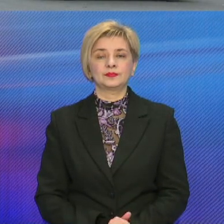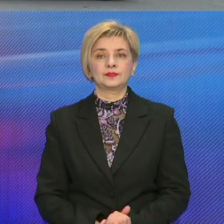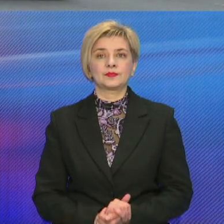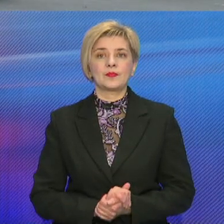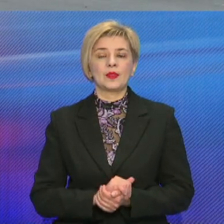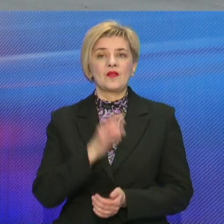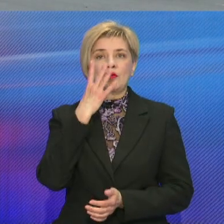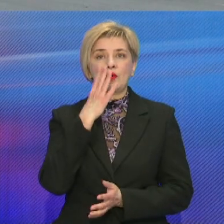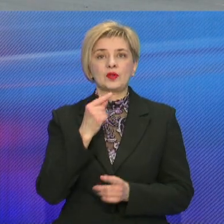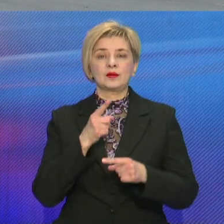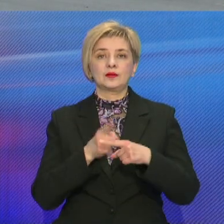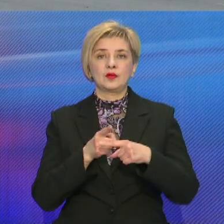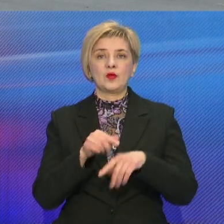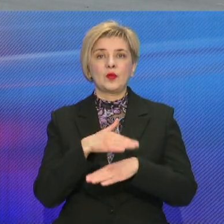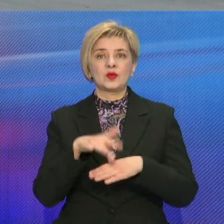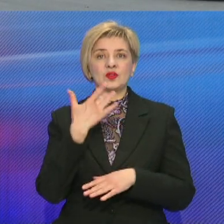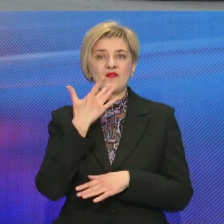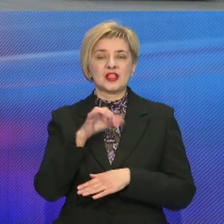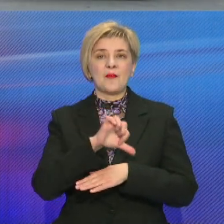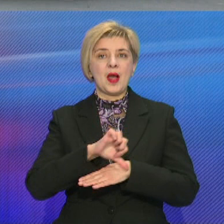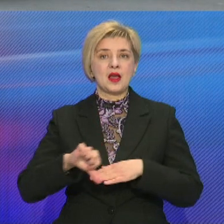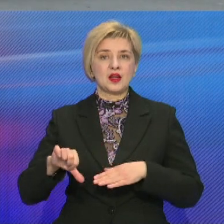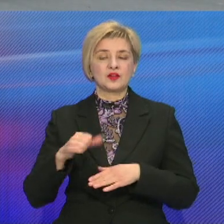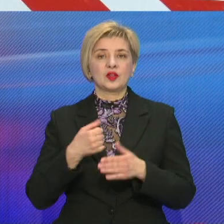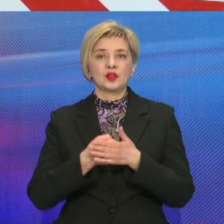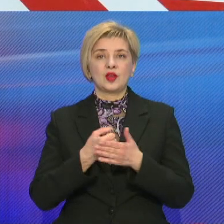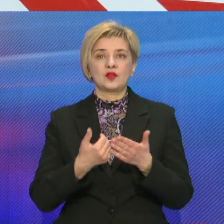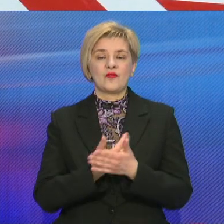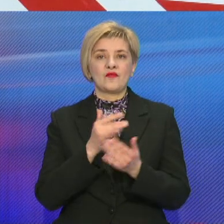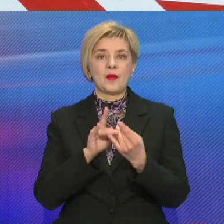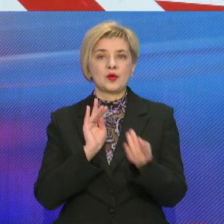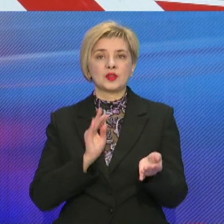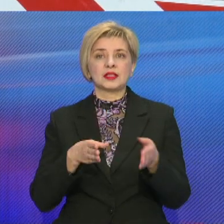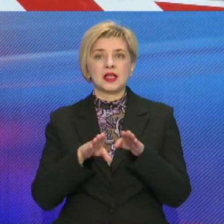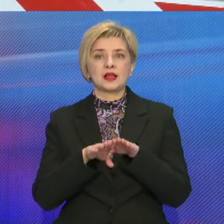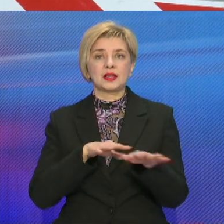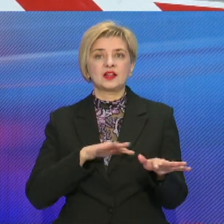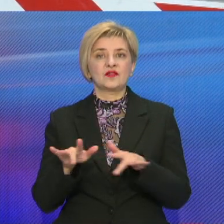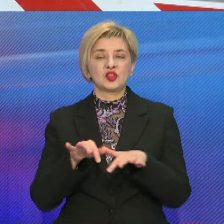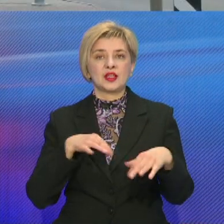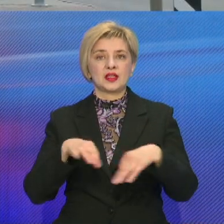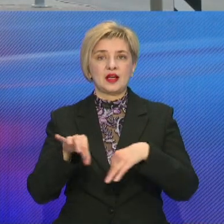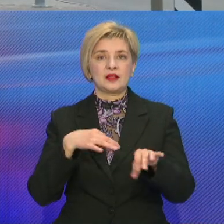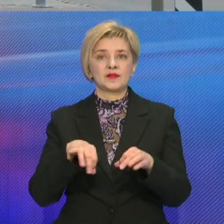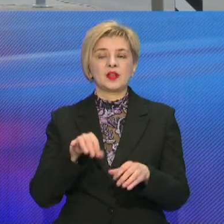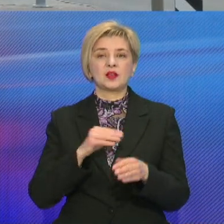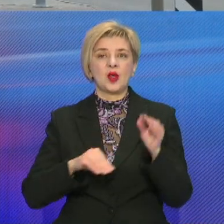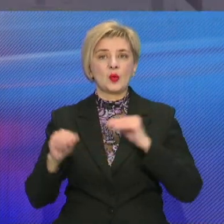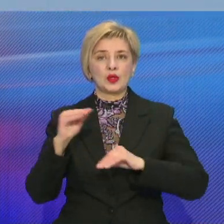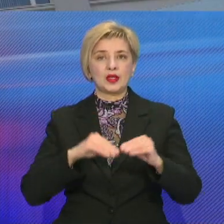У Гродні від скрижування з вулиці Совєтських пограничників до Нового моста закрито рух усіх видів транспорту за укладки асфальту.